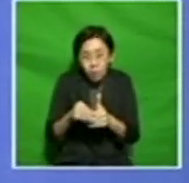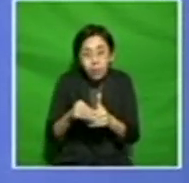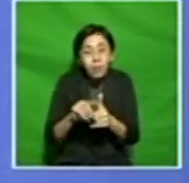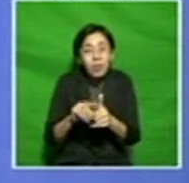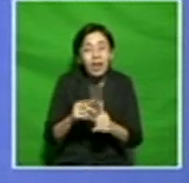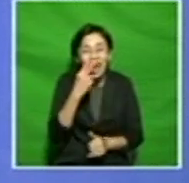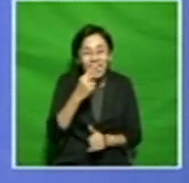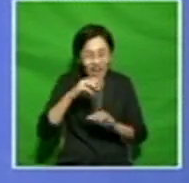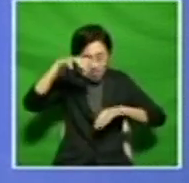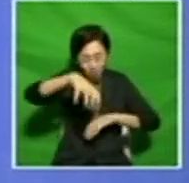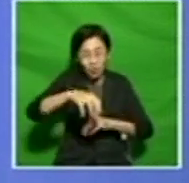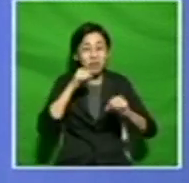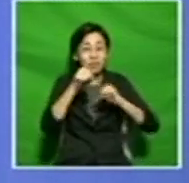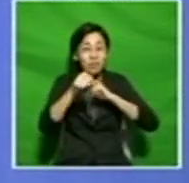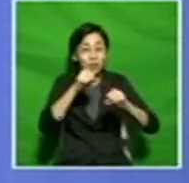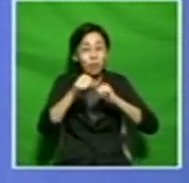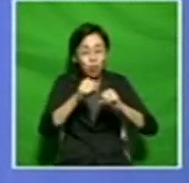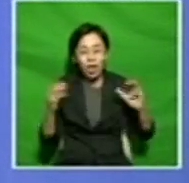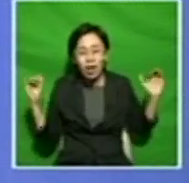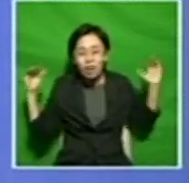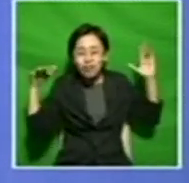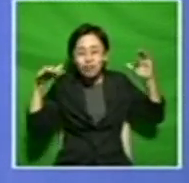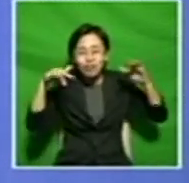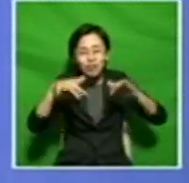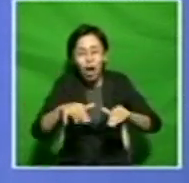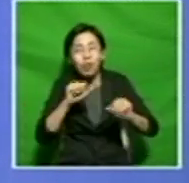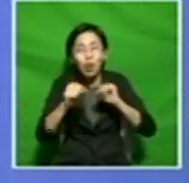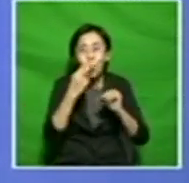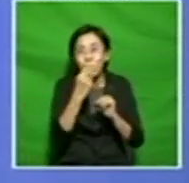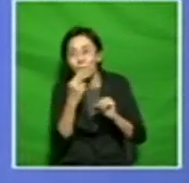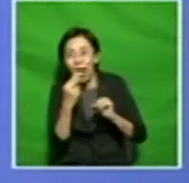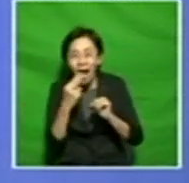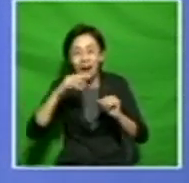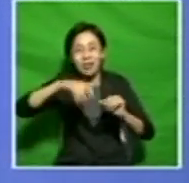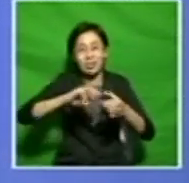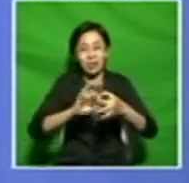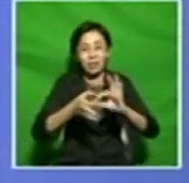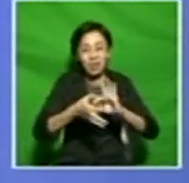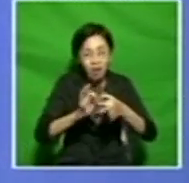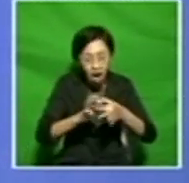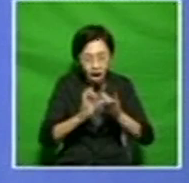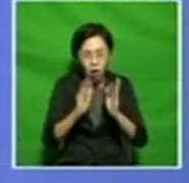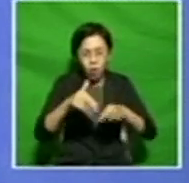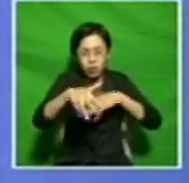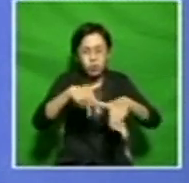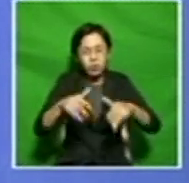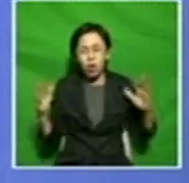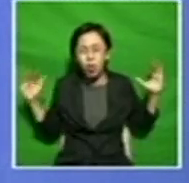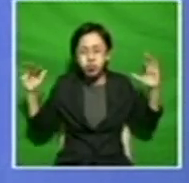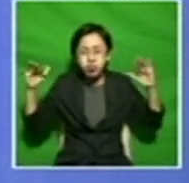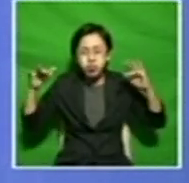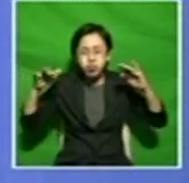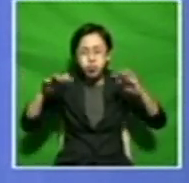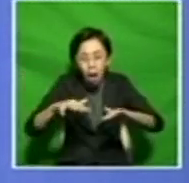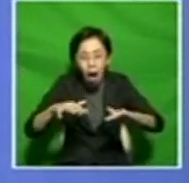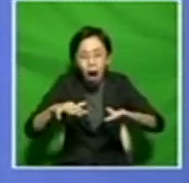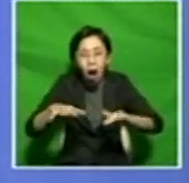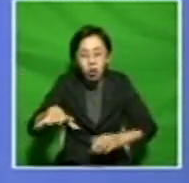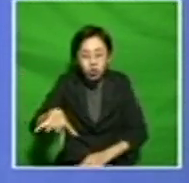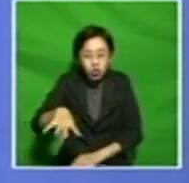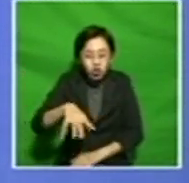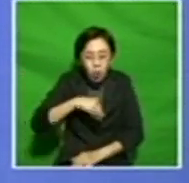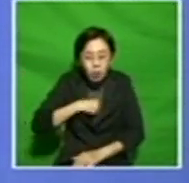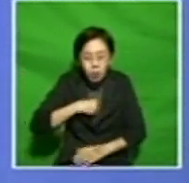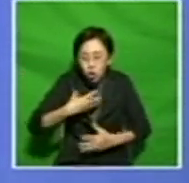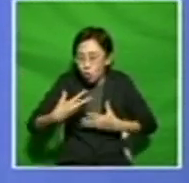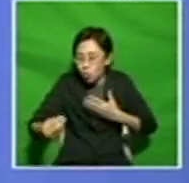วยติดมาจากสนามกีฬาติดมาจากการชุมนุมผู้คนเพราะฉะนั้นห้ามใน